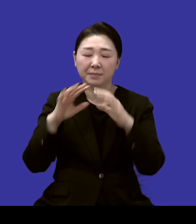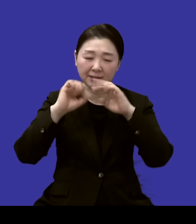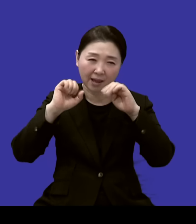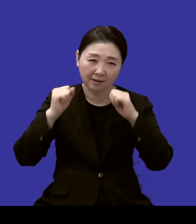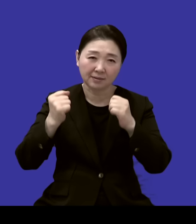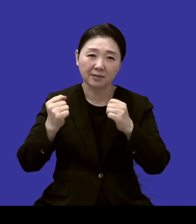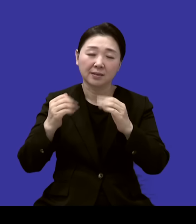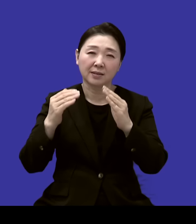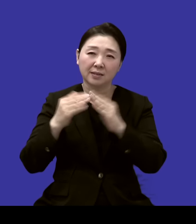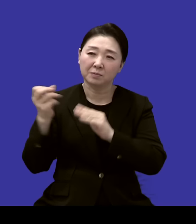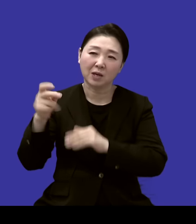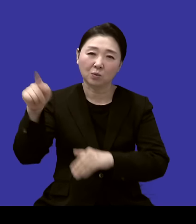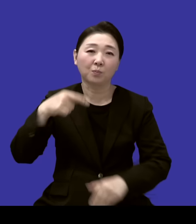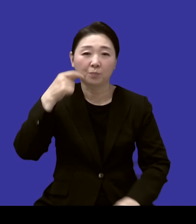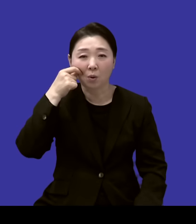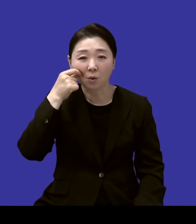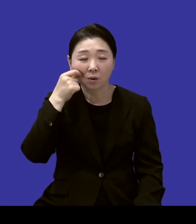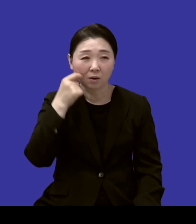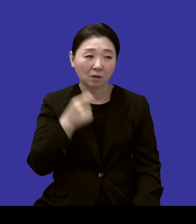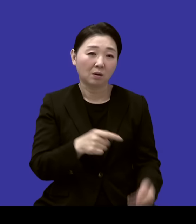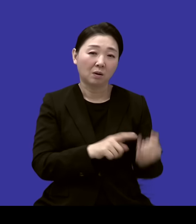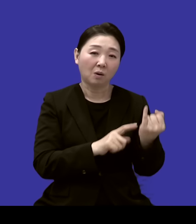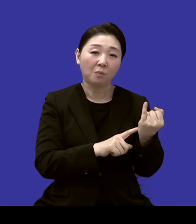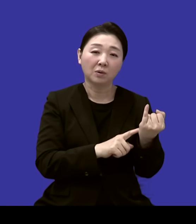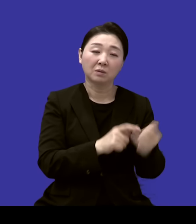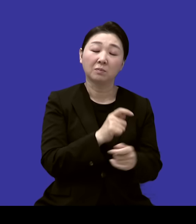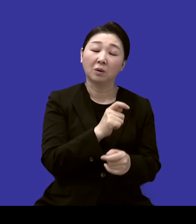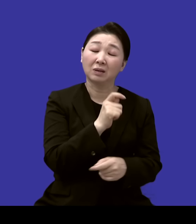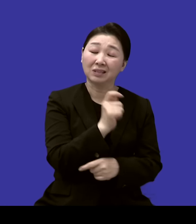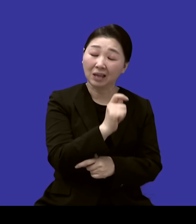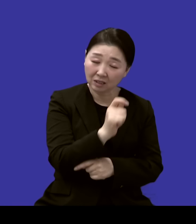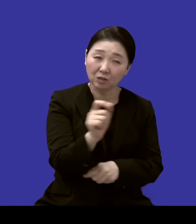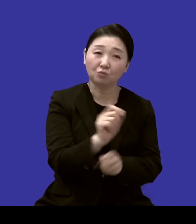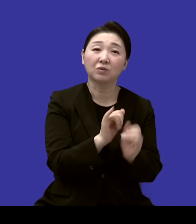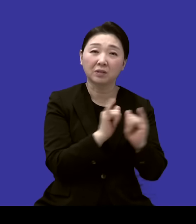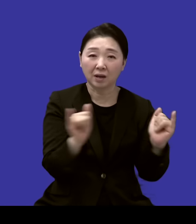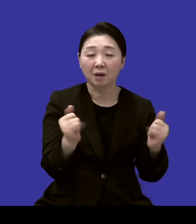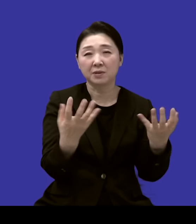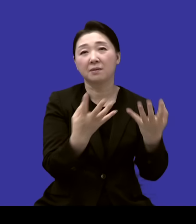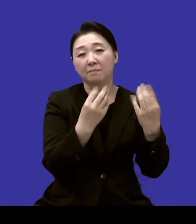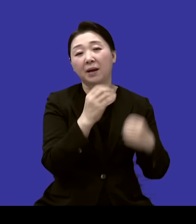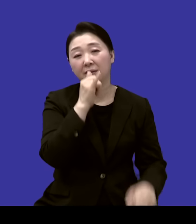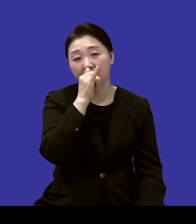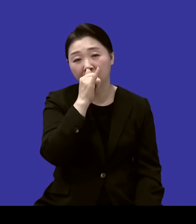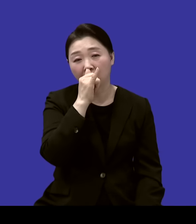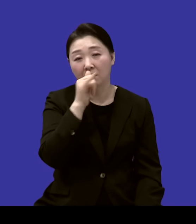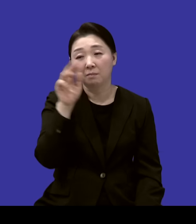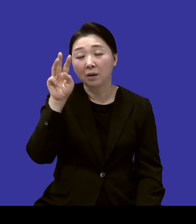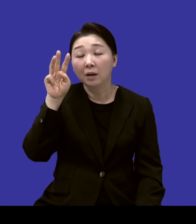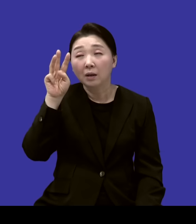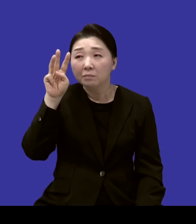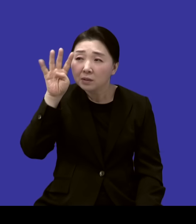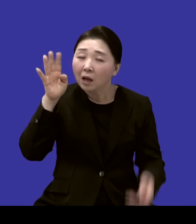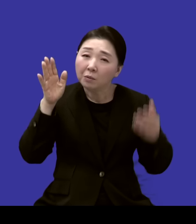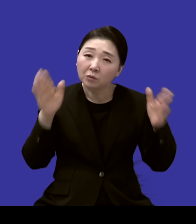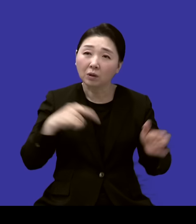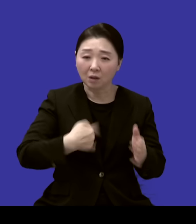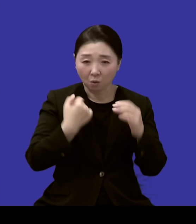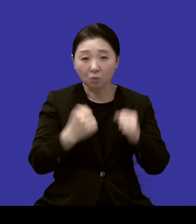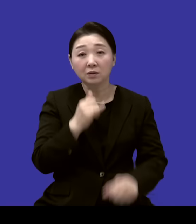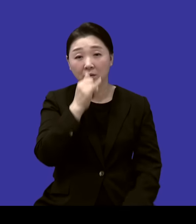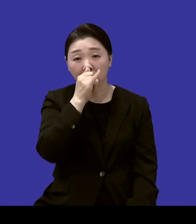안 들어오시고 네. 어머니도 택시 기사 등 많은 일을 하셨거든요. 아. 그래서 막 3일 정도 집에 아무도 없던 적이 있어서 혼자 있는데요?